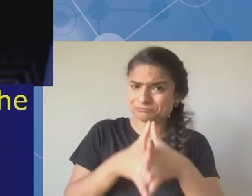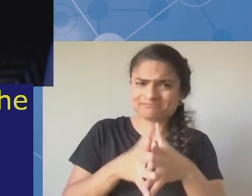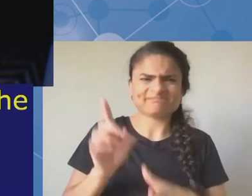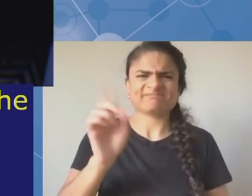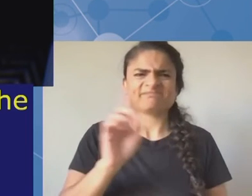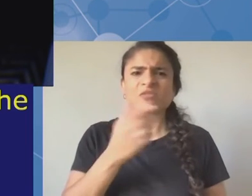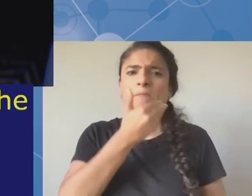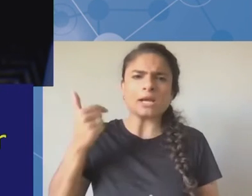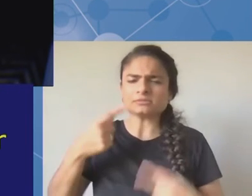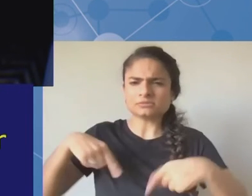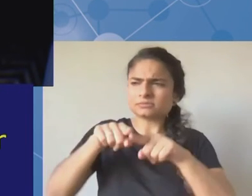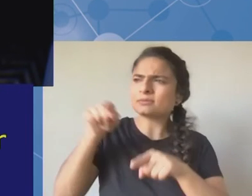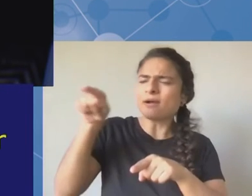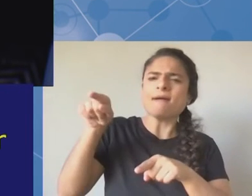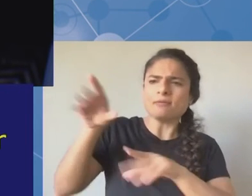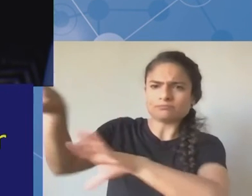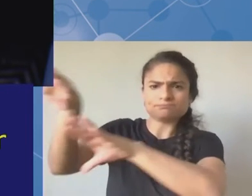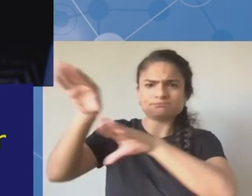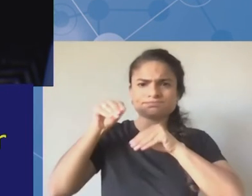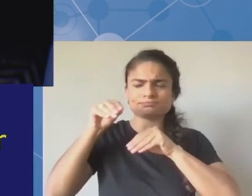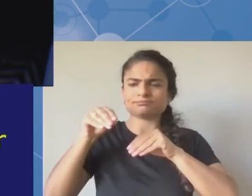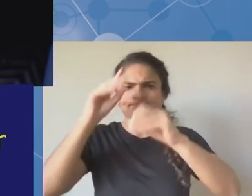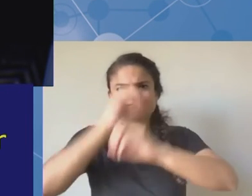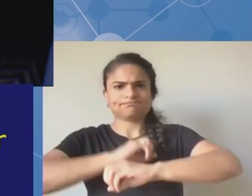заключение, которое формулируется после такого